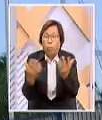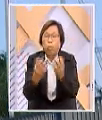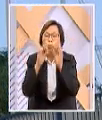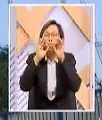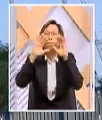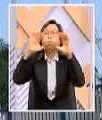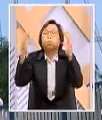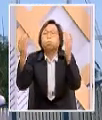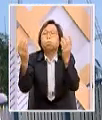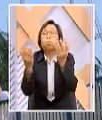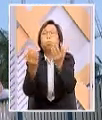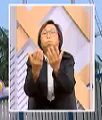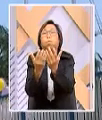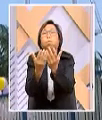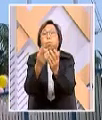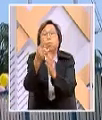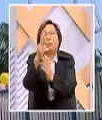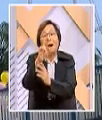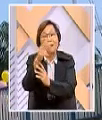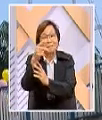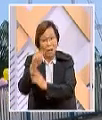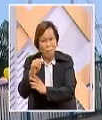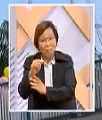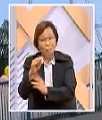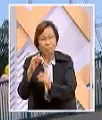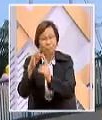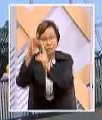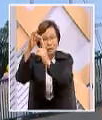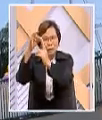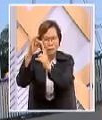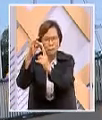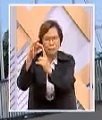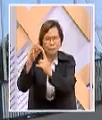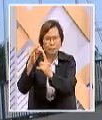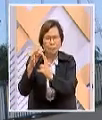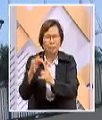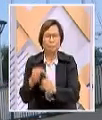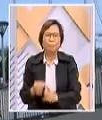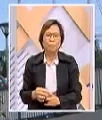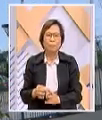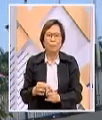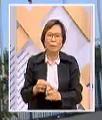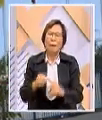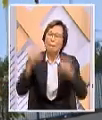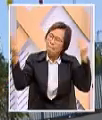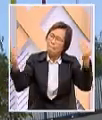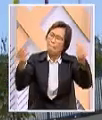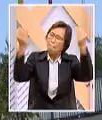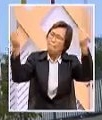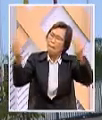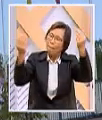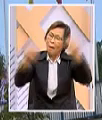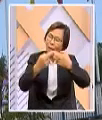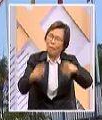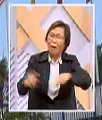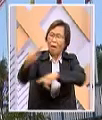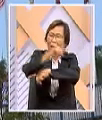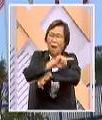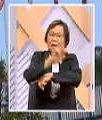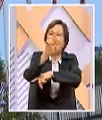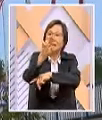adalah simbolik gimmick yang akan dilangsungkan, dilancarkan bersempena dengan majlis pelancaran hari